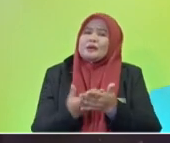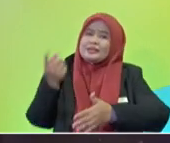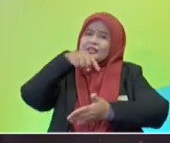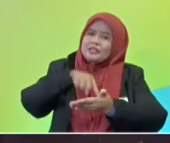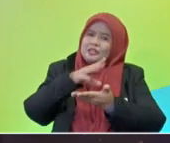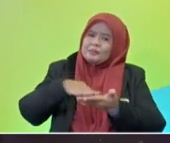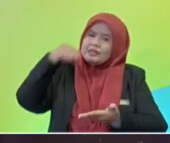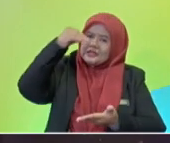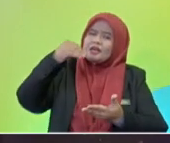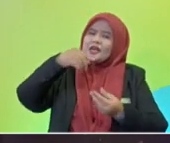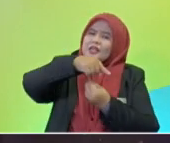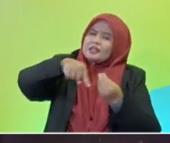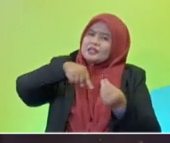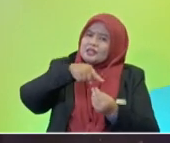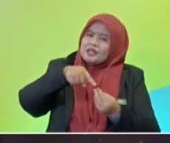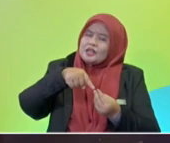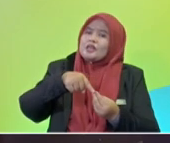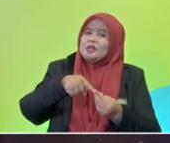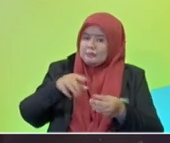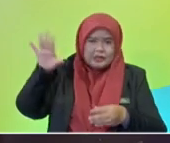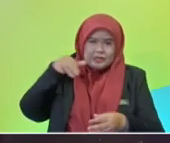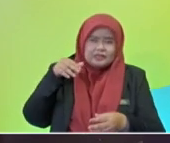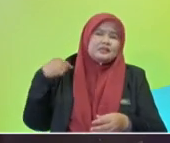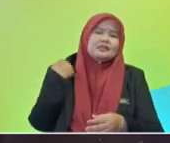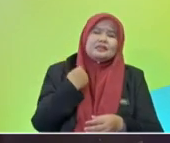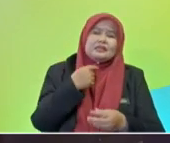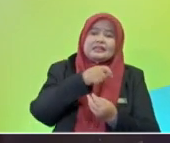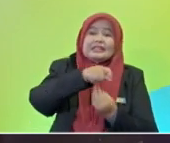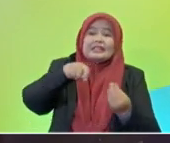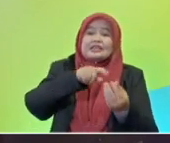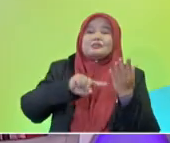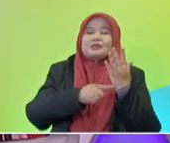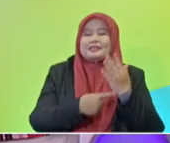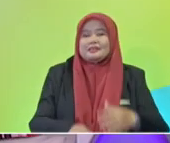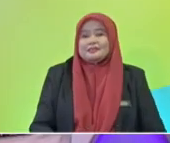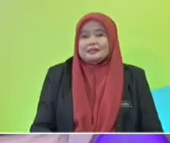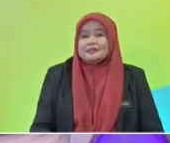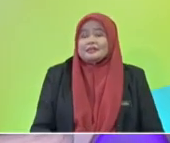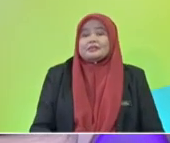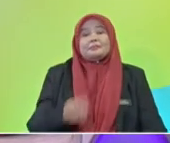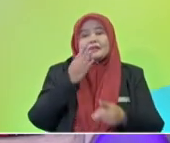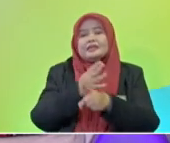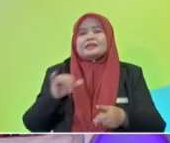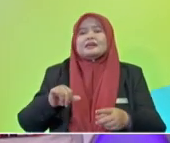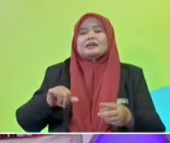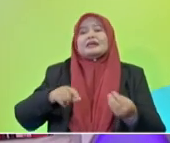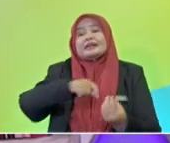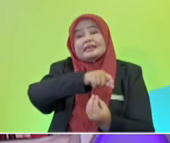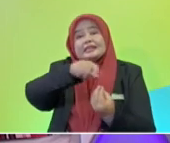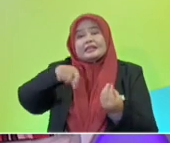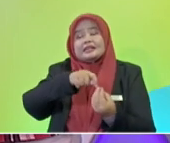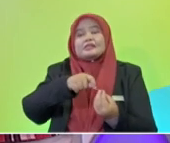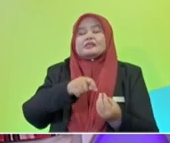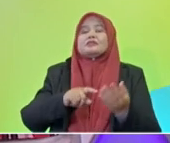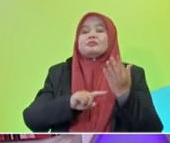kita nak belajar tentang Jom kitar semula Jadi apa yang Cikgu nak terangkan dalam segmen ini silakan ha Mira sebenarnya kitar semula adalah